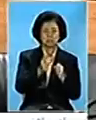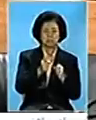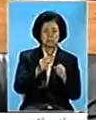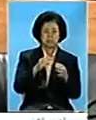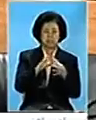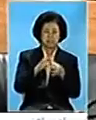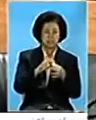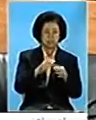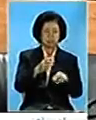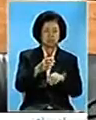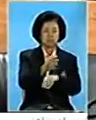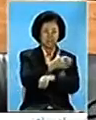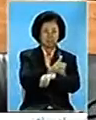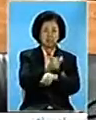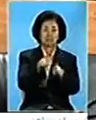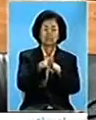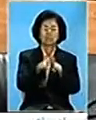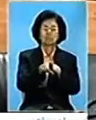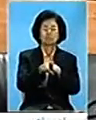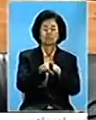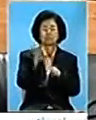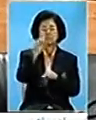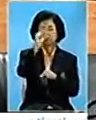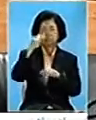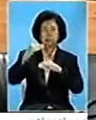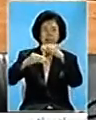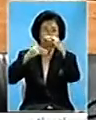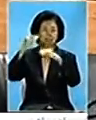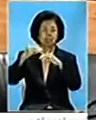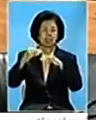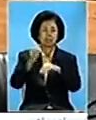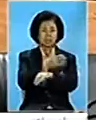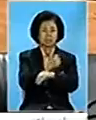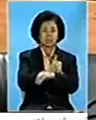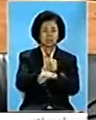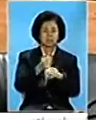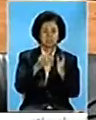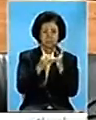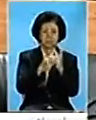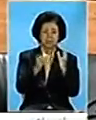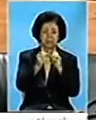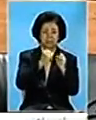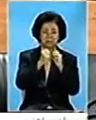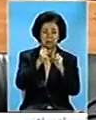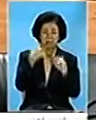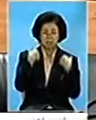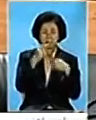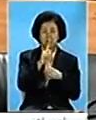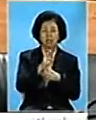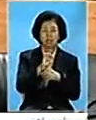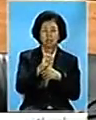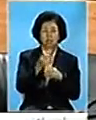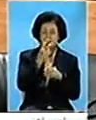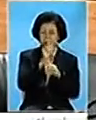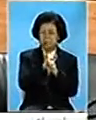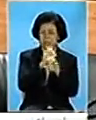ช่นกันสภาพัฒนาการเมืองเคยสัมมนาสื่อไหมครับเอาไอ้ที่ชัดเจนเล